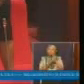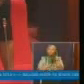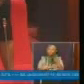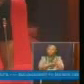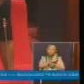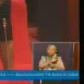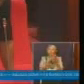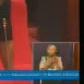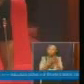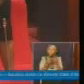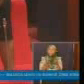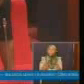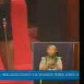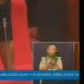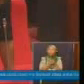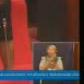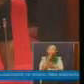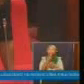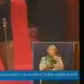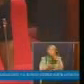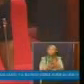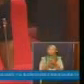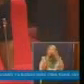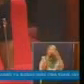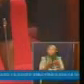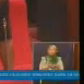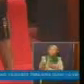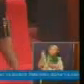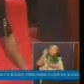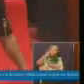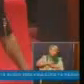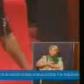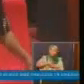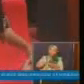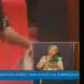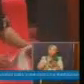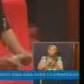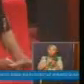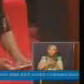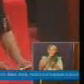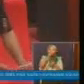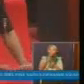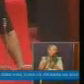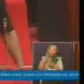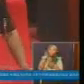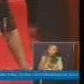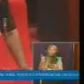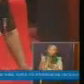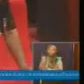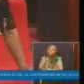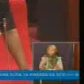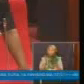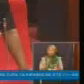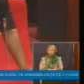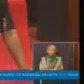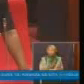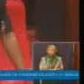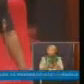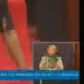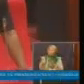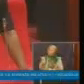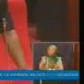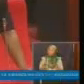hili halijatokea kwa bahati mbaya. Ni jambo ambalo limepangwa, na halijapangwa